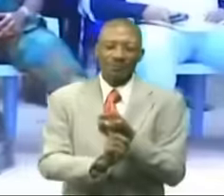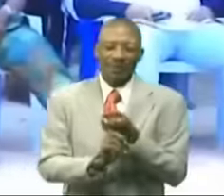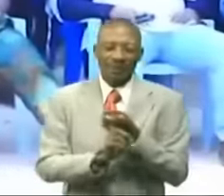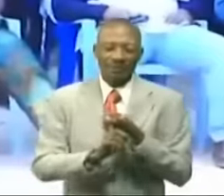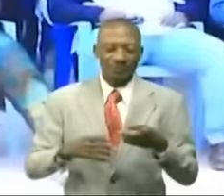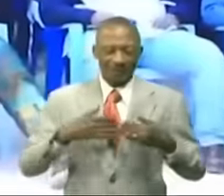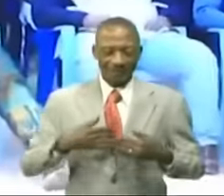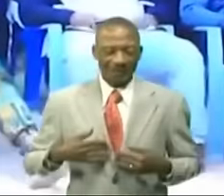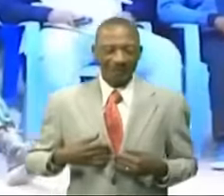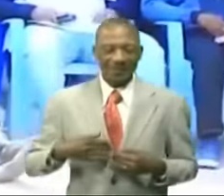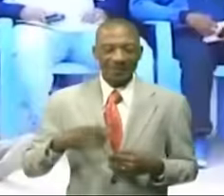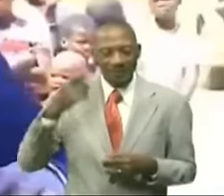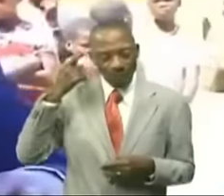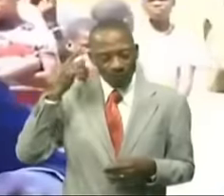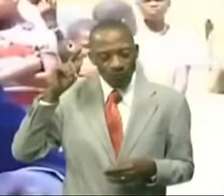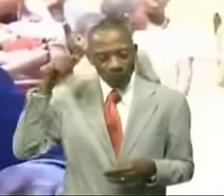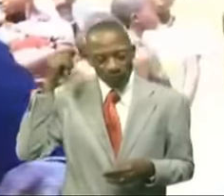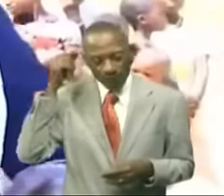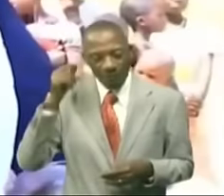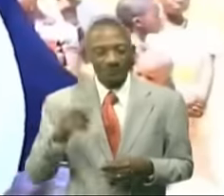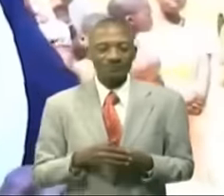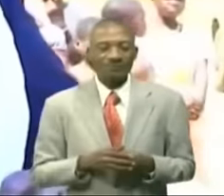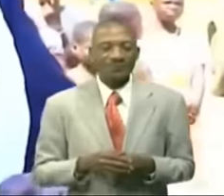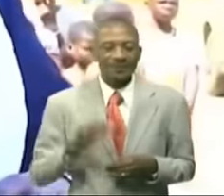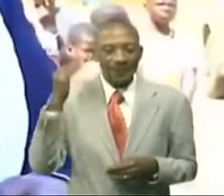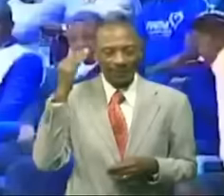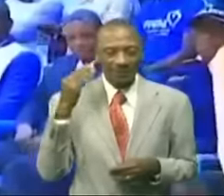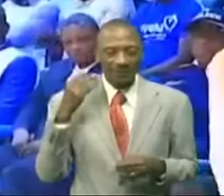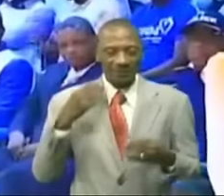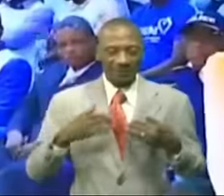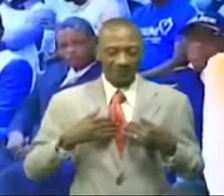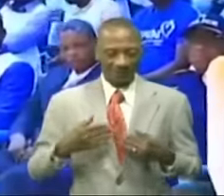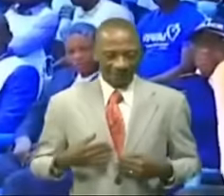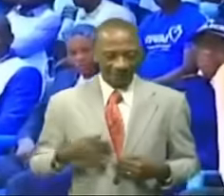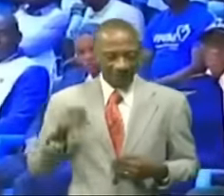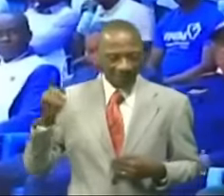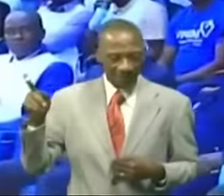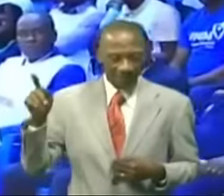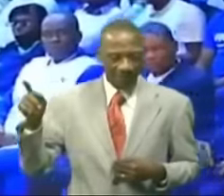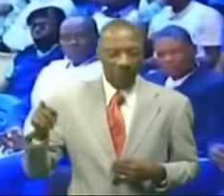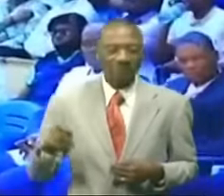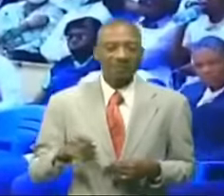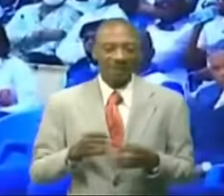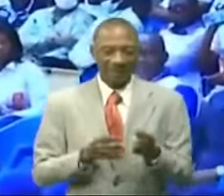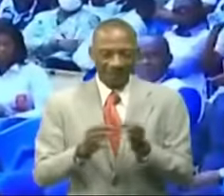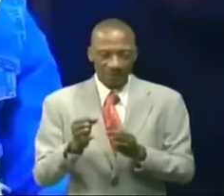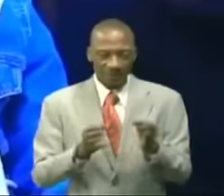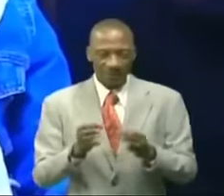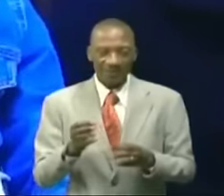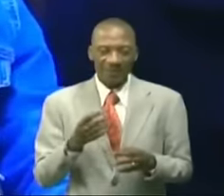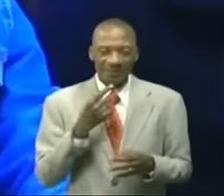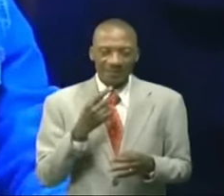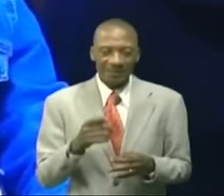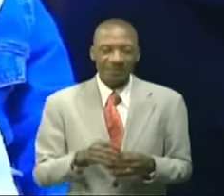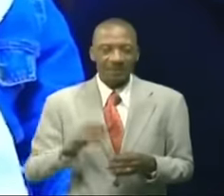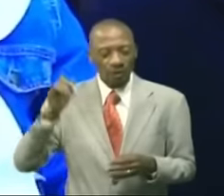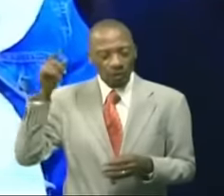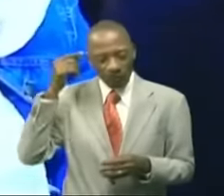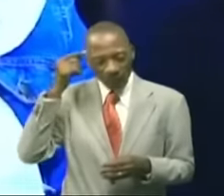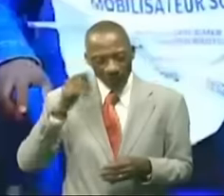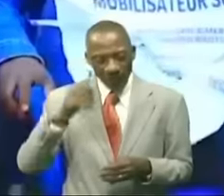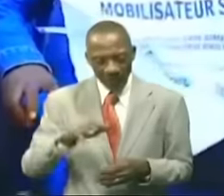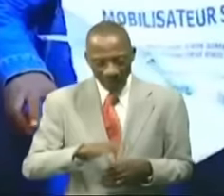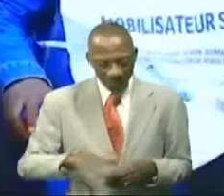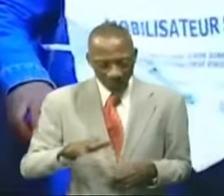Dans ce monde des circonstances, le ministre de la Santé, Umbandolo, a fait savoir les efforts qu'elle cesse de déployer le gouvernement national